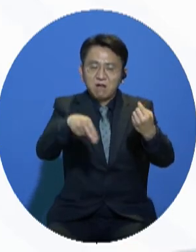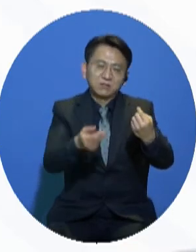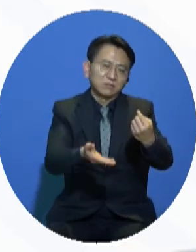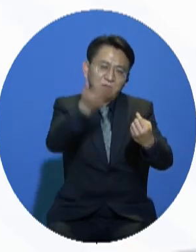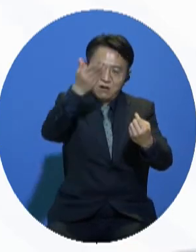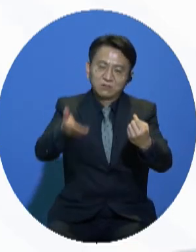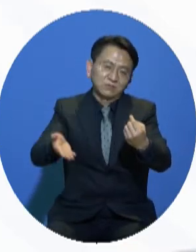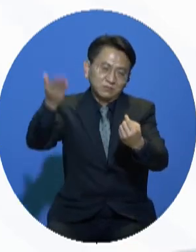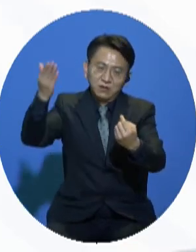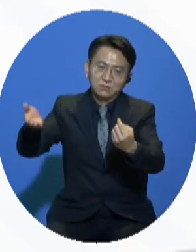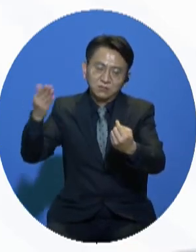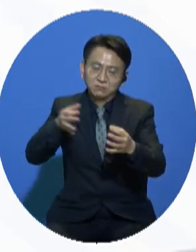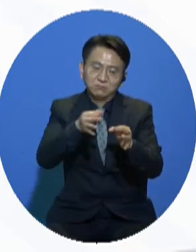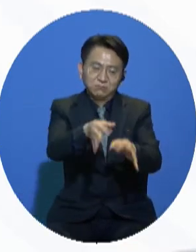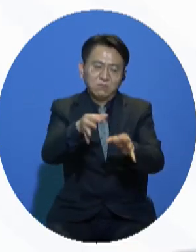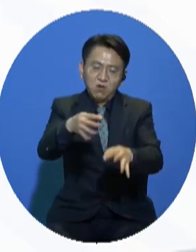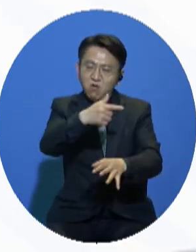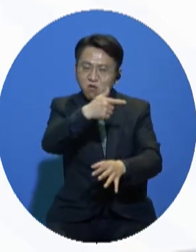이상이었습니다.